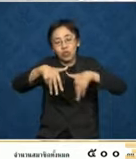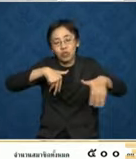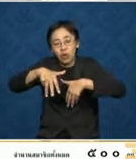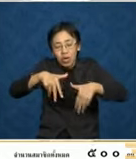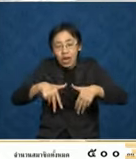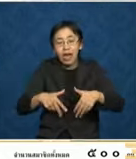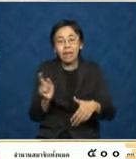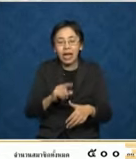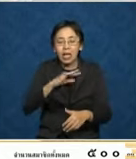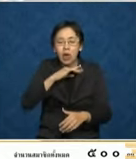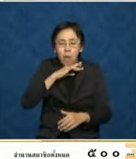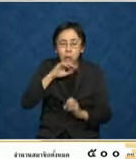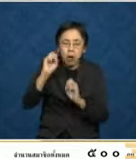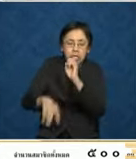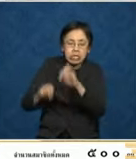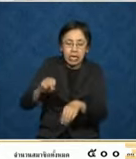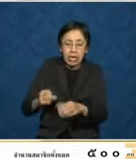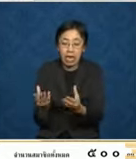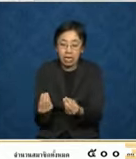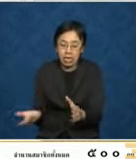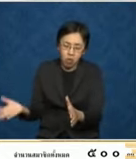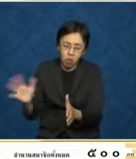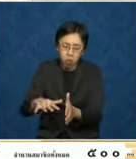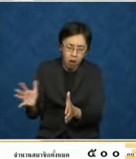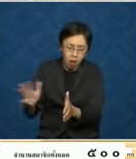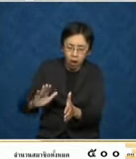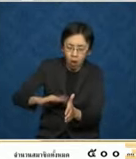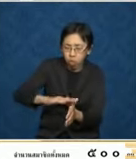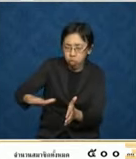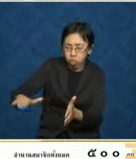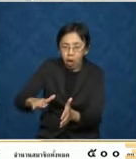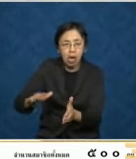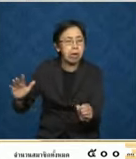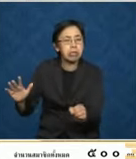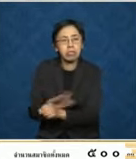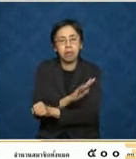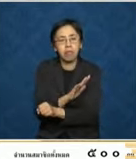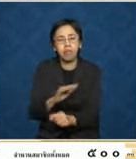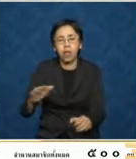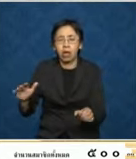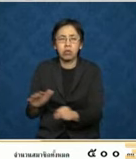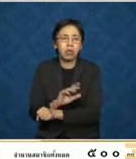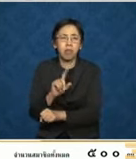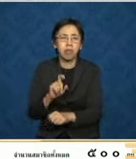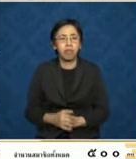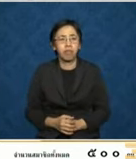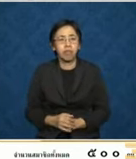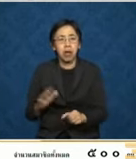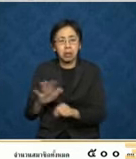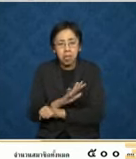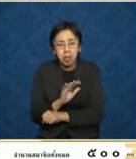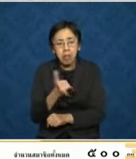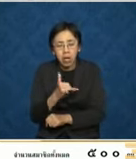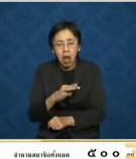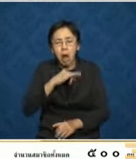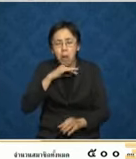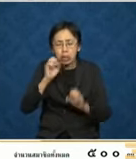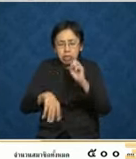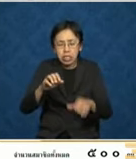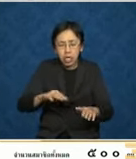บท่านประธานไปดูได้เลยครับตอนนี้เนี่ยบ่อฝังกบเนี่ยเต็มผมว่าเยอะมากนะครับบางที่เนี่ยกองเป็นภูเขา